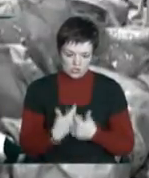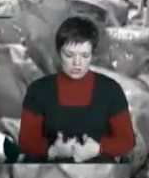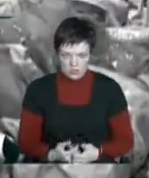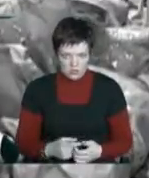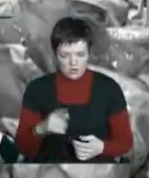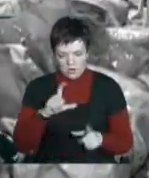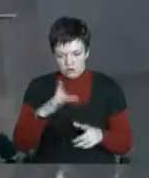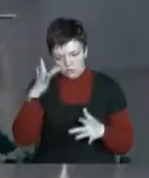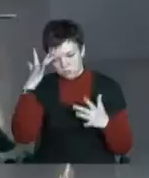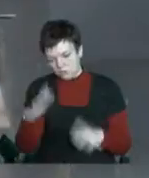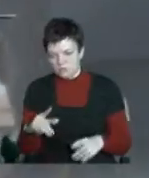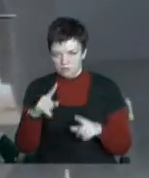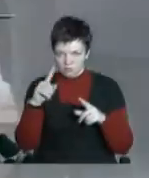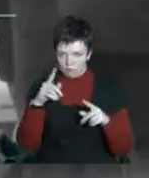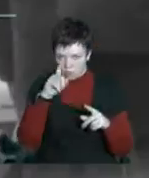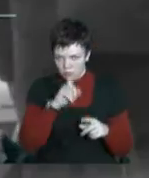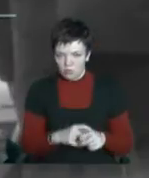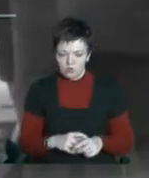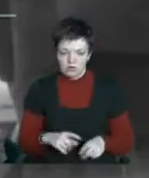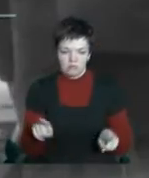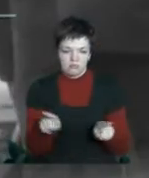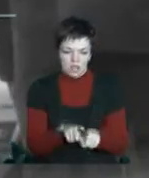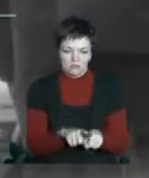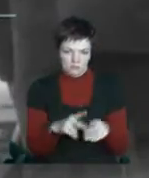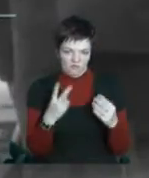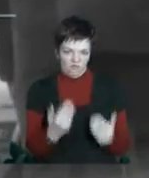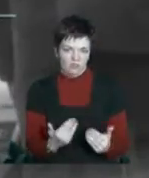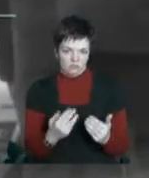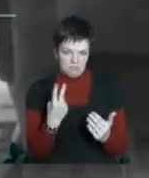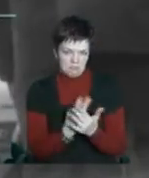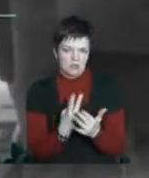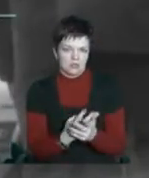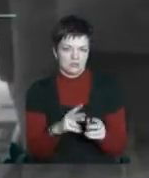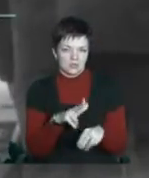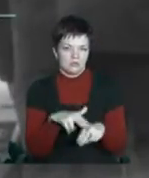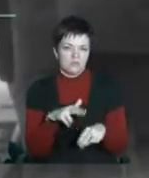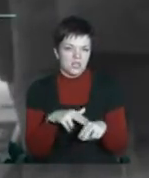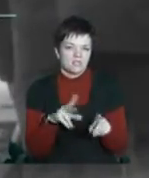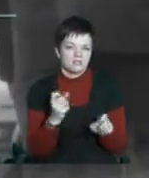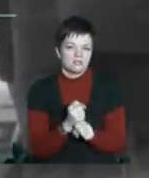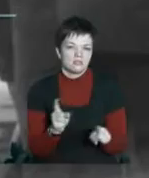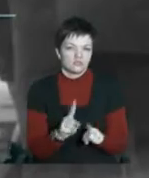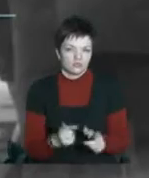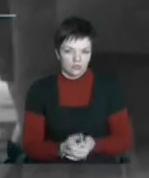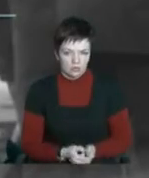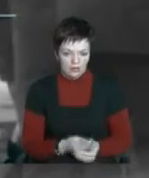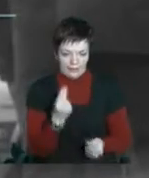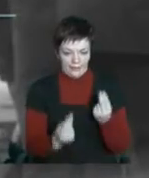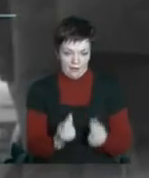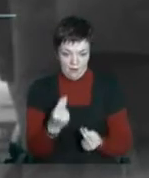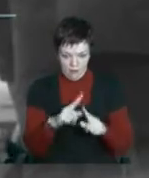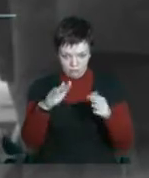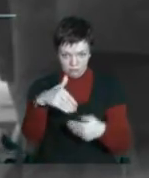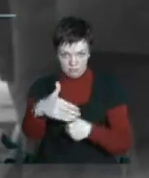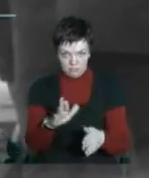народного волеизъявления. Так обеспечивали их сохранность работники милиции, затеявшие игру в карты прямо